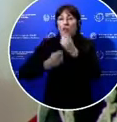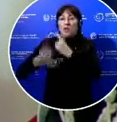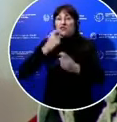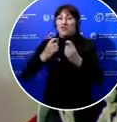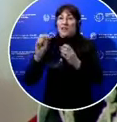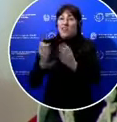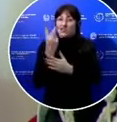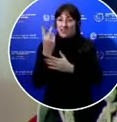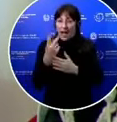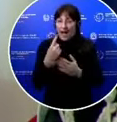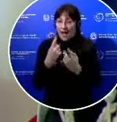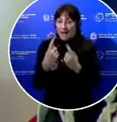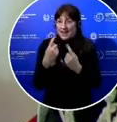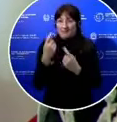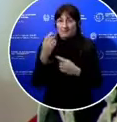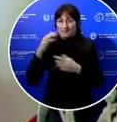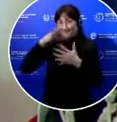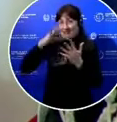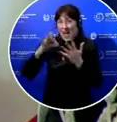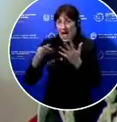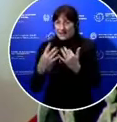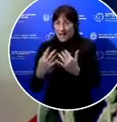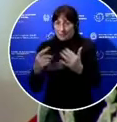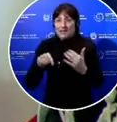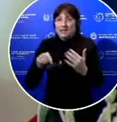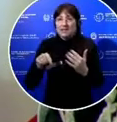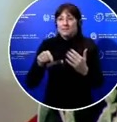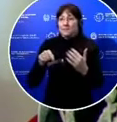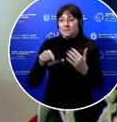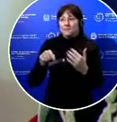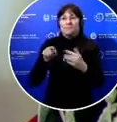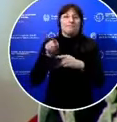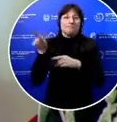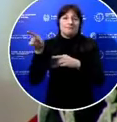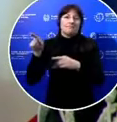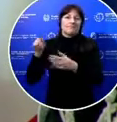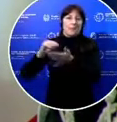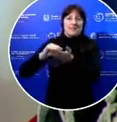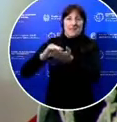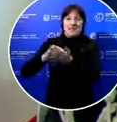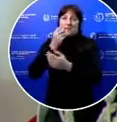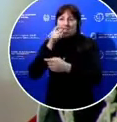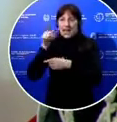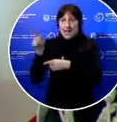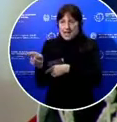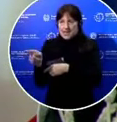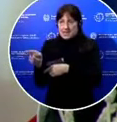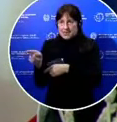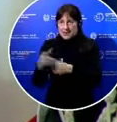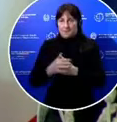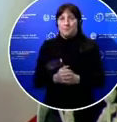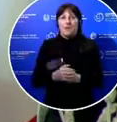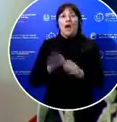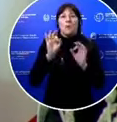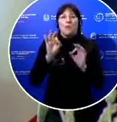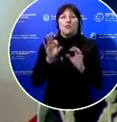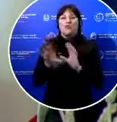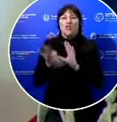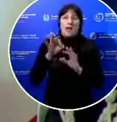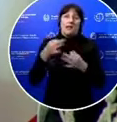uso medico, svolto presso lo stabilimento chimico-farmaceutico militare di Firenze. Questa è stata una scelta voluta proprio